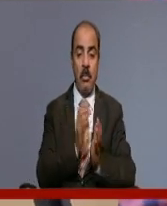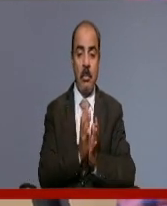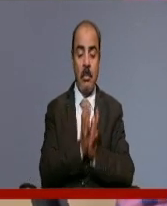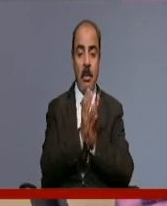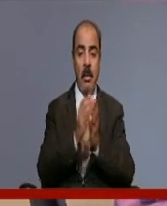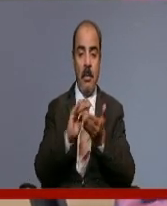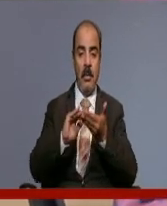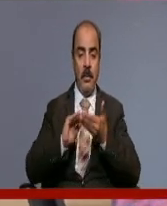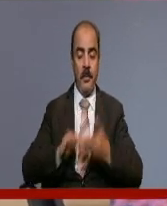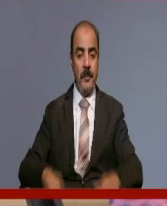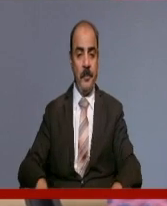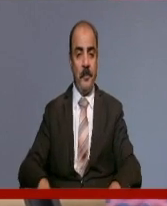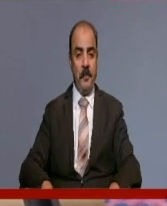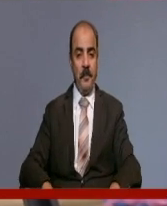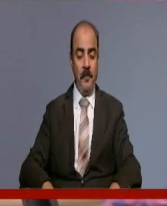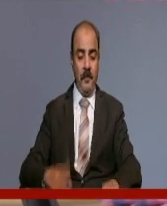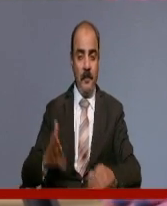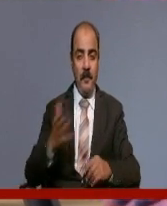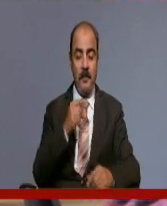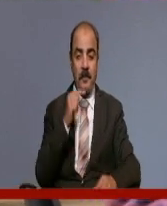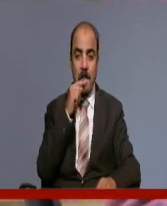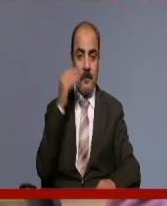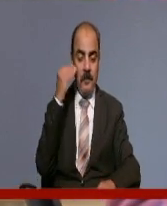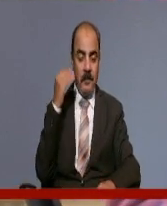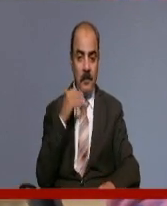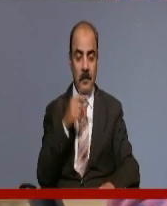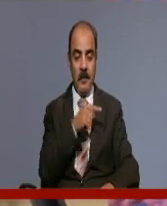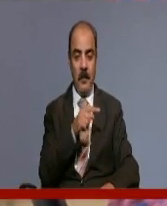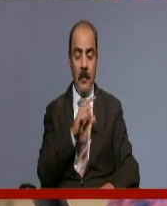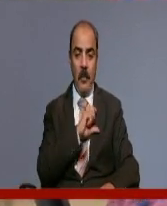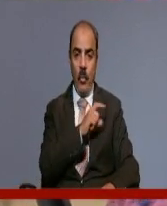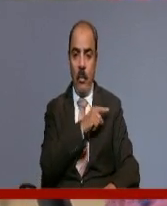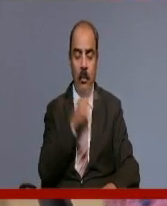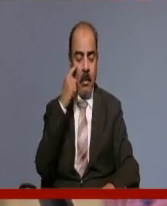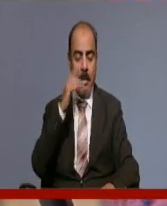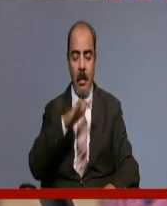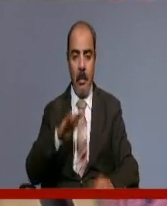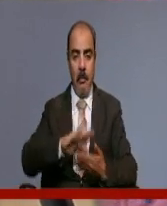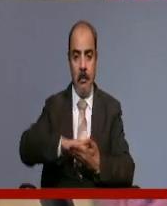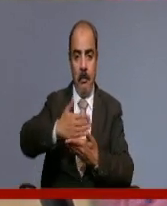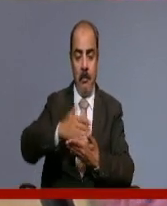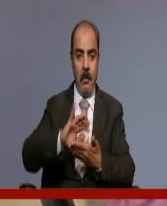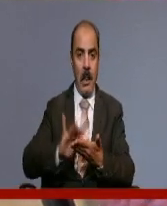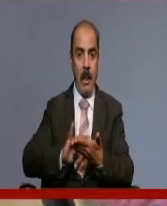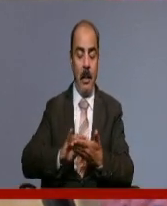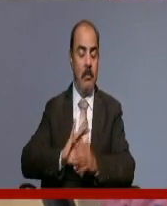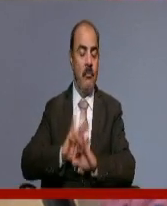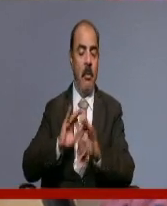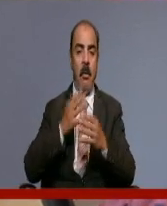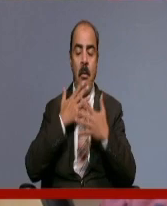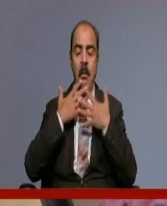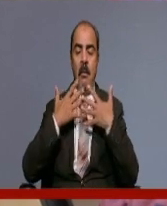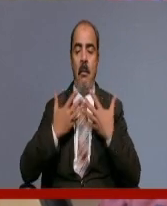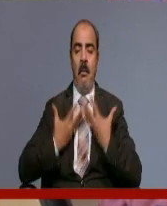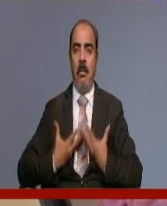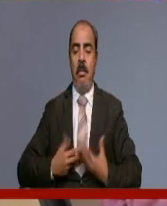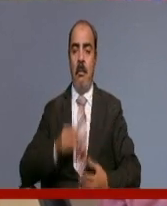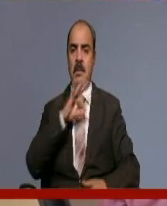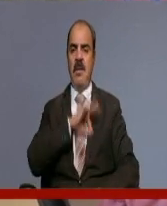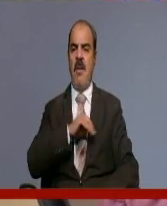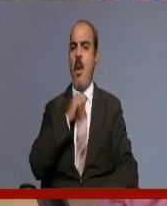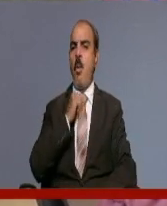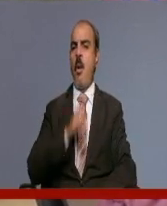بقت وفرت لكل لكل طلبه للمكفوفين قلبتوبز فدي اكيد حاجه هتبقى مفيده لهم